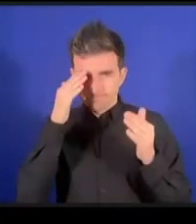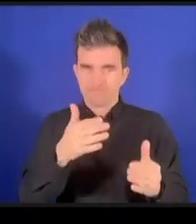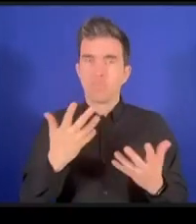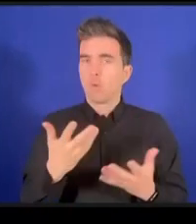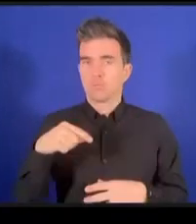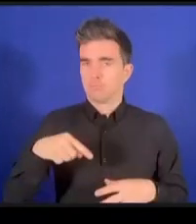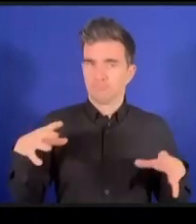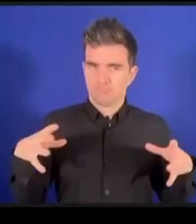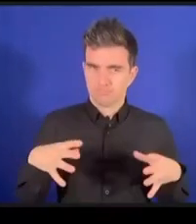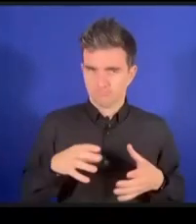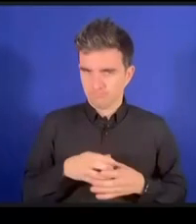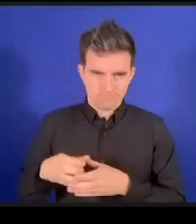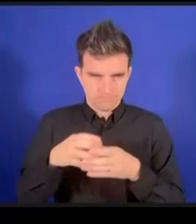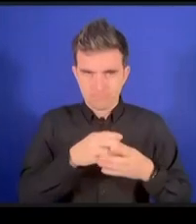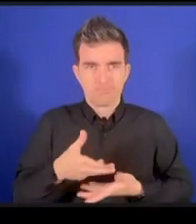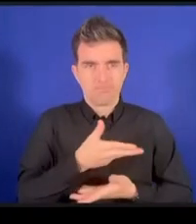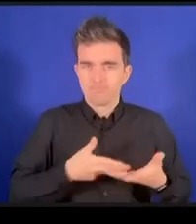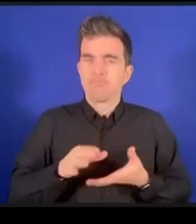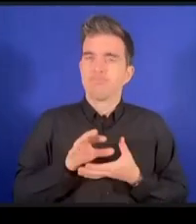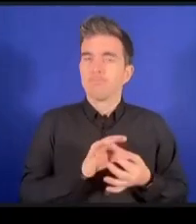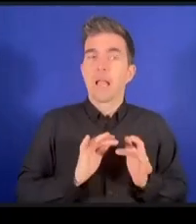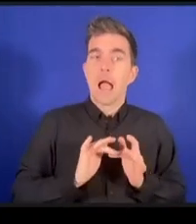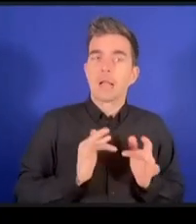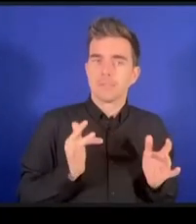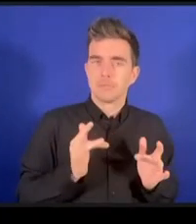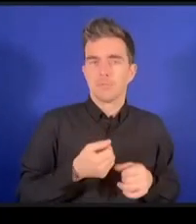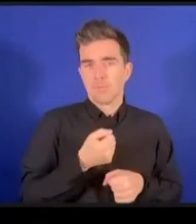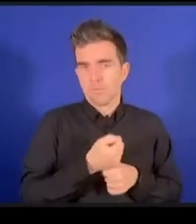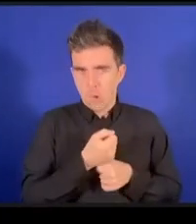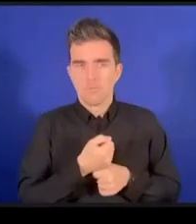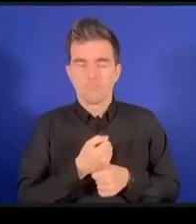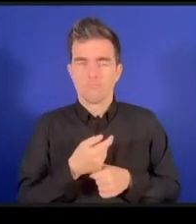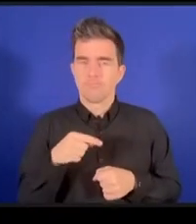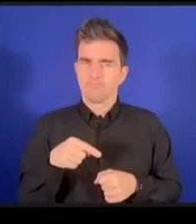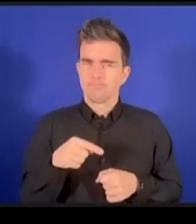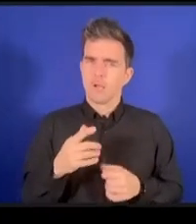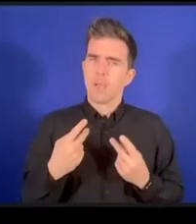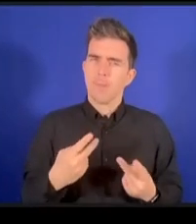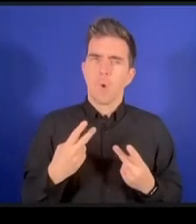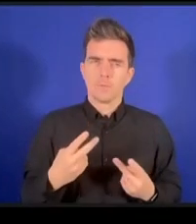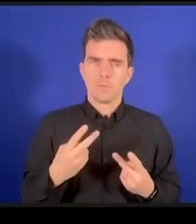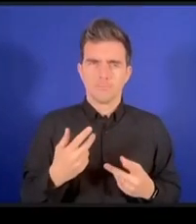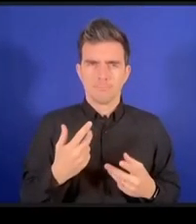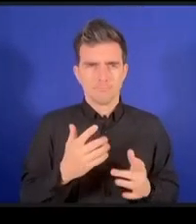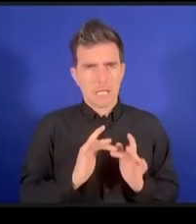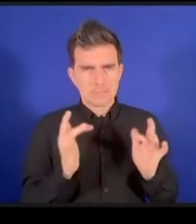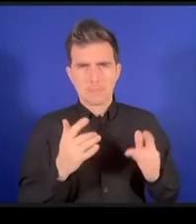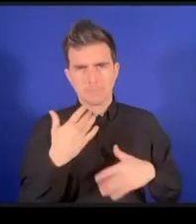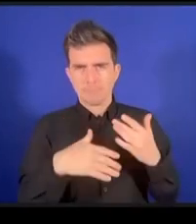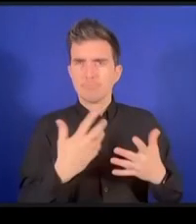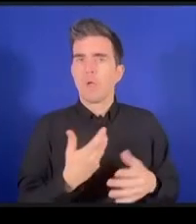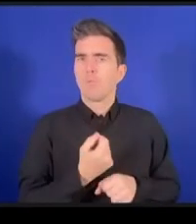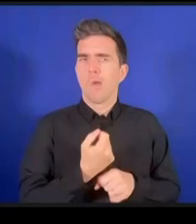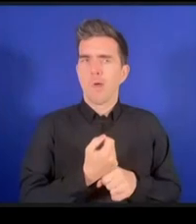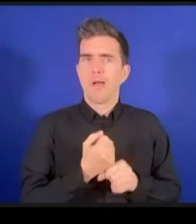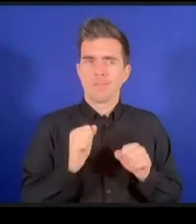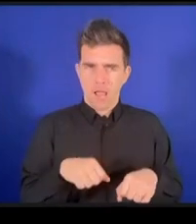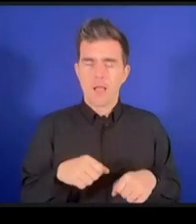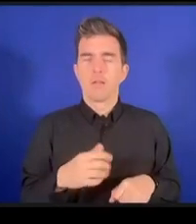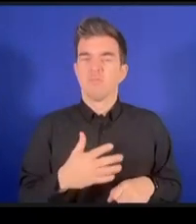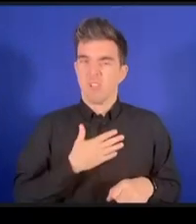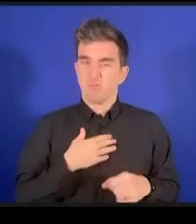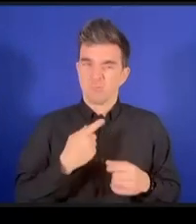мест он также показывает огромный объём работы который проводится в дех коалициях и с точки